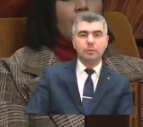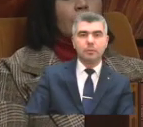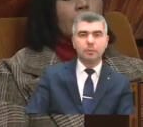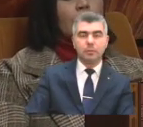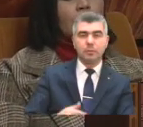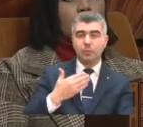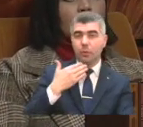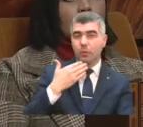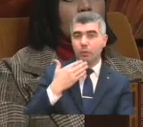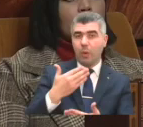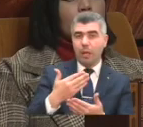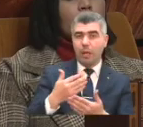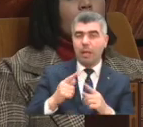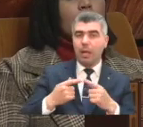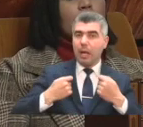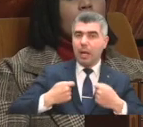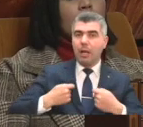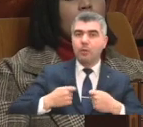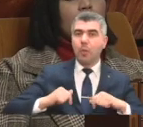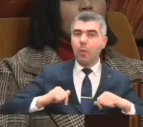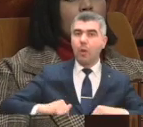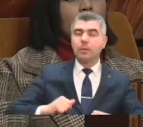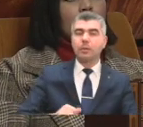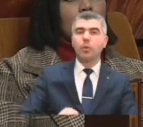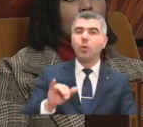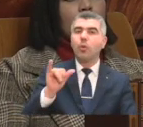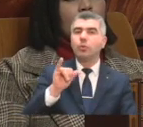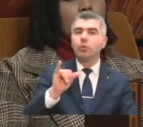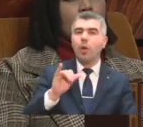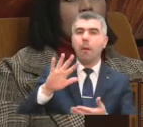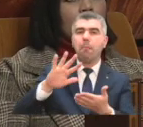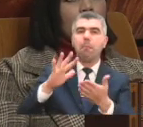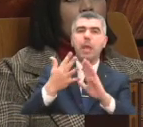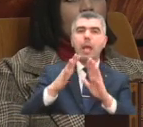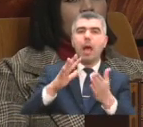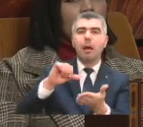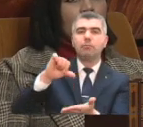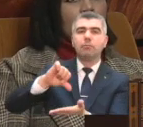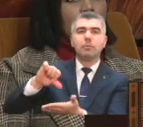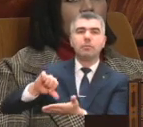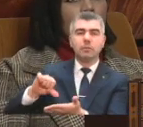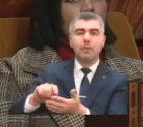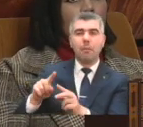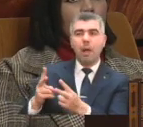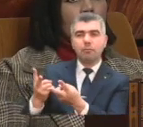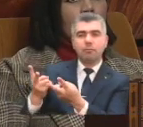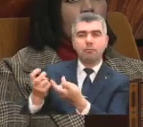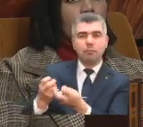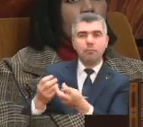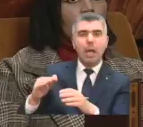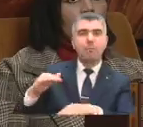شكرا سيدة الرئيسة. سيد الوزير، نسائلكم على الآثار البيئية لمحطات تحلية مياه البحر.